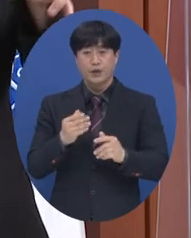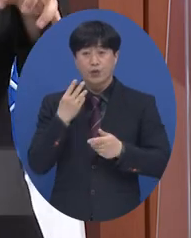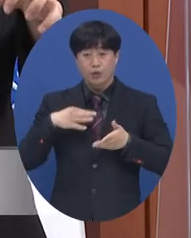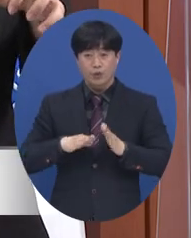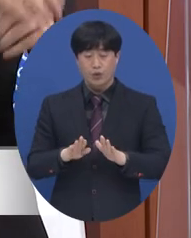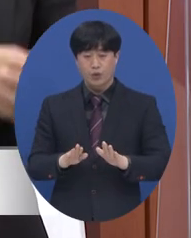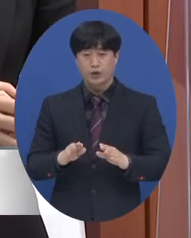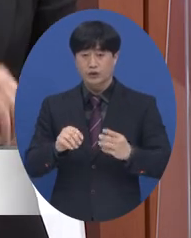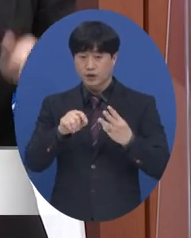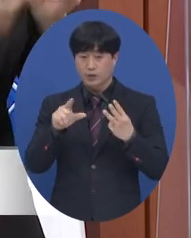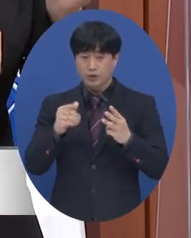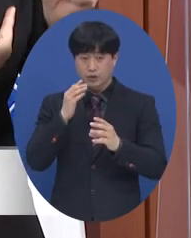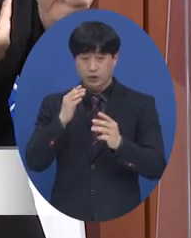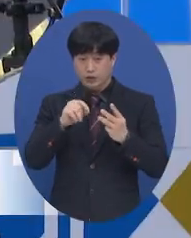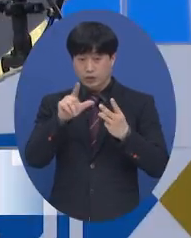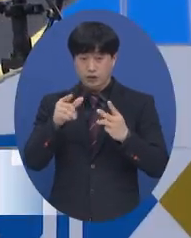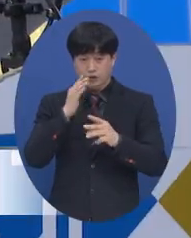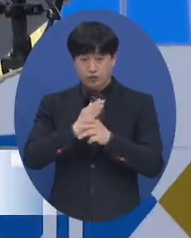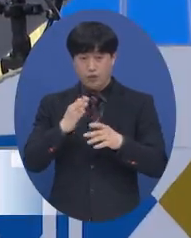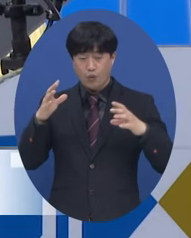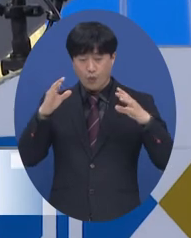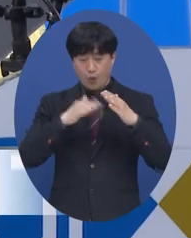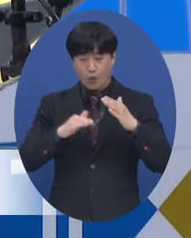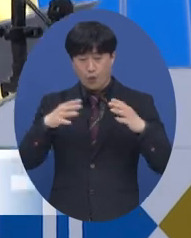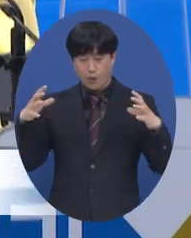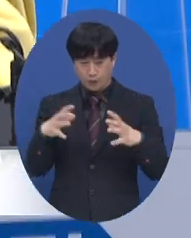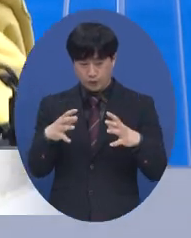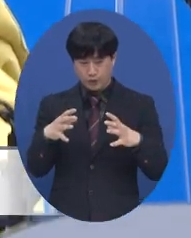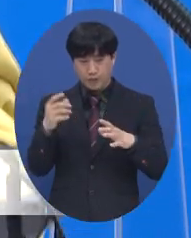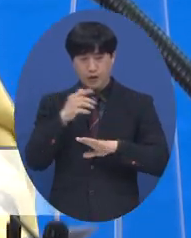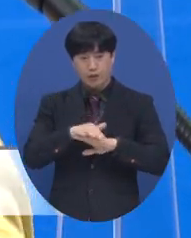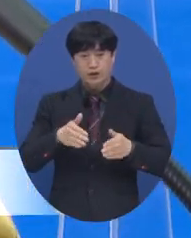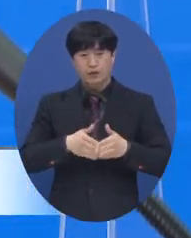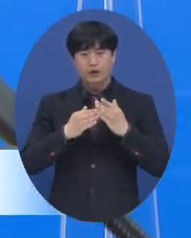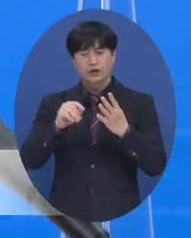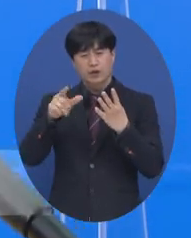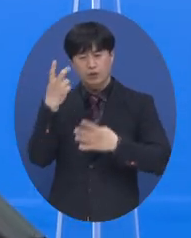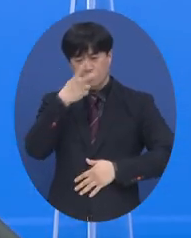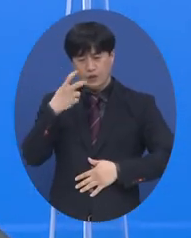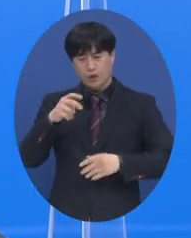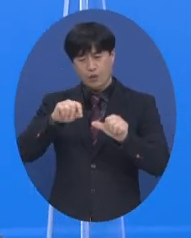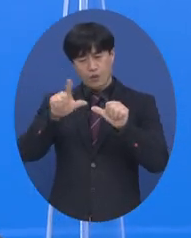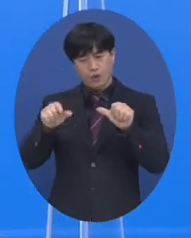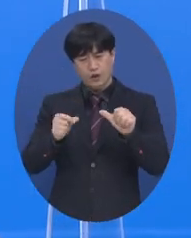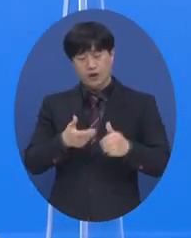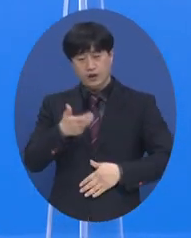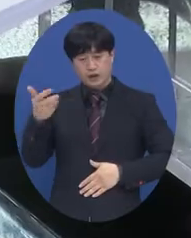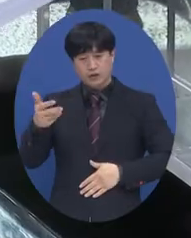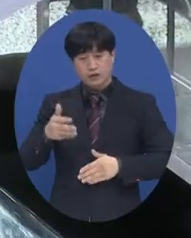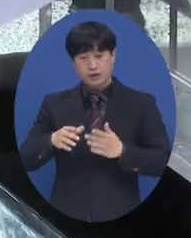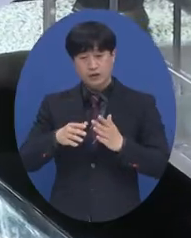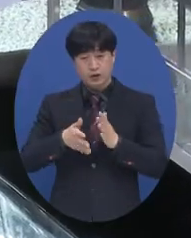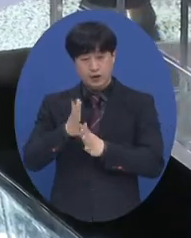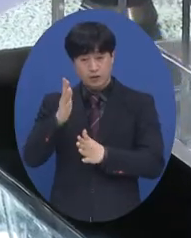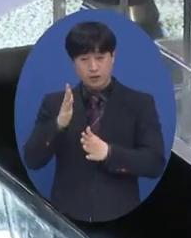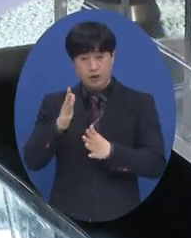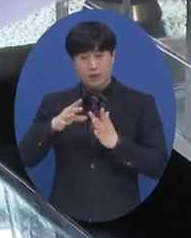경기도는 이달 중 공모 계획을 수립해 4월에 심사를 거쳐 오는 5월쯤 이전 기관별